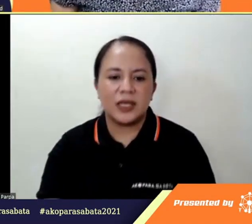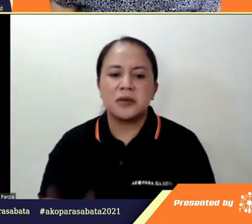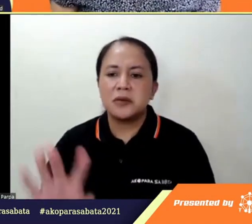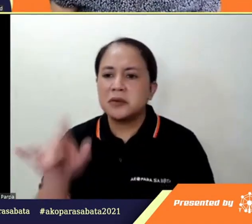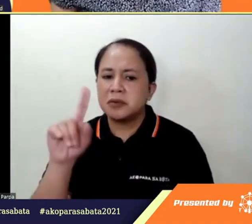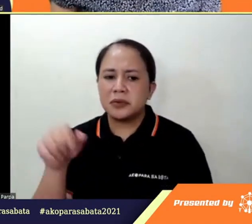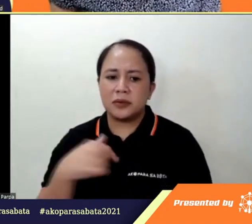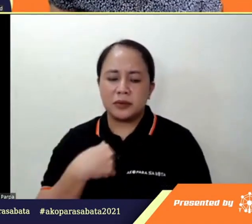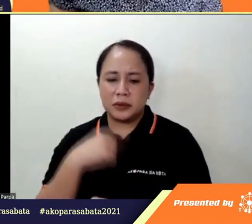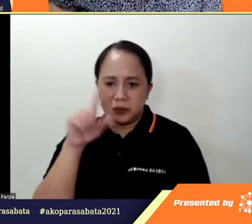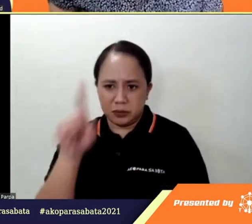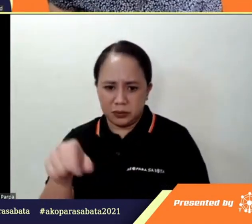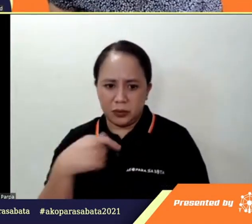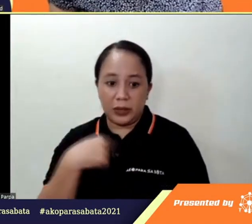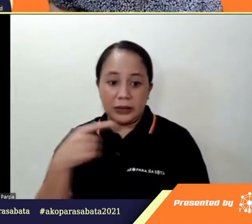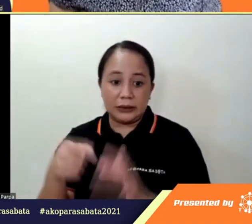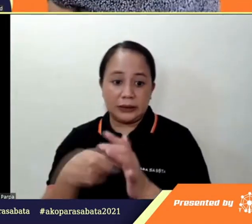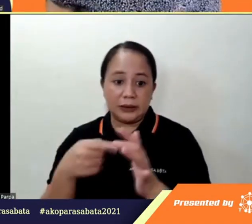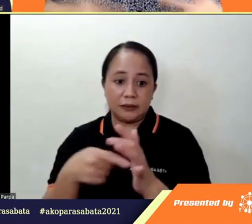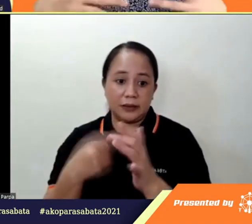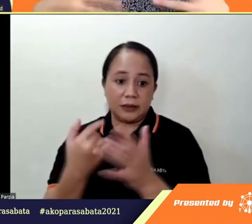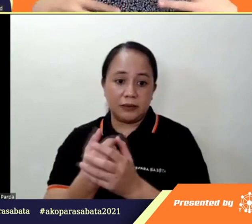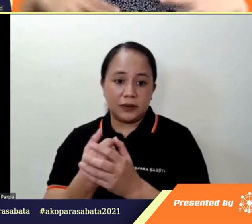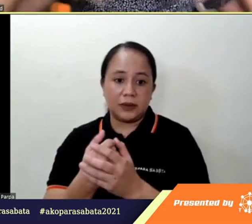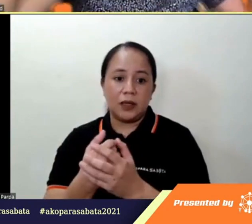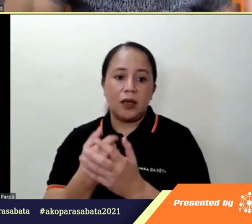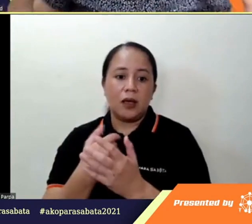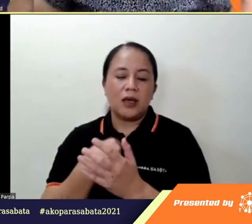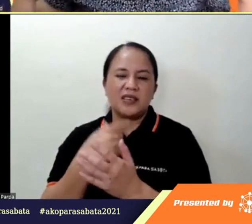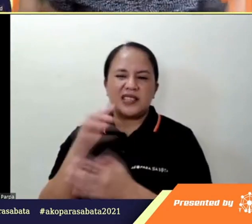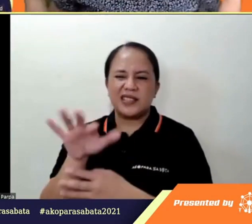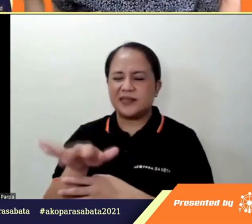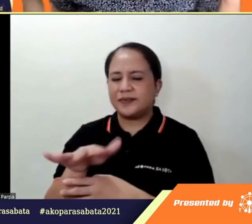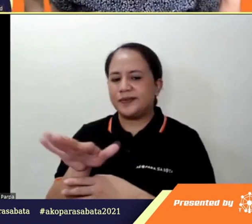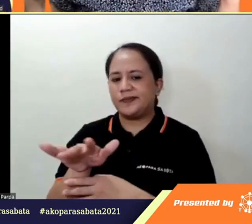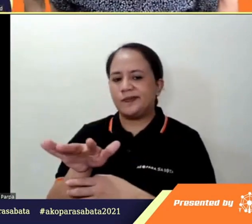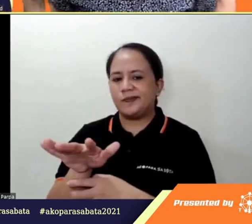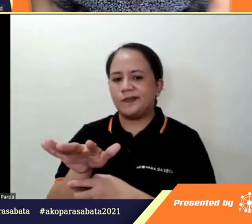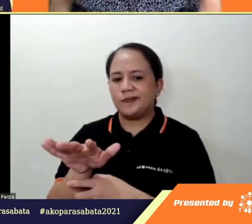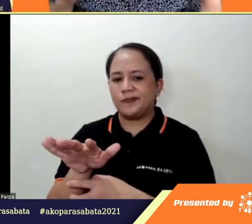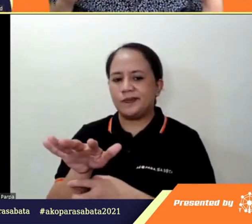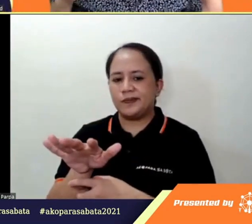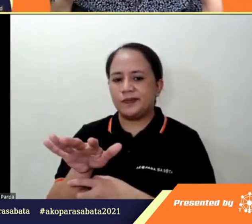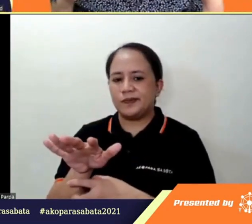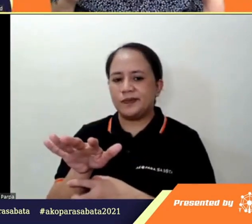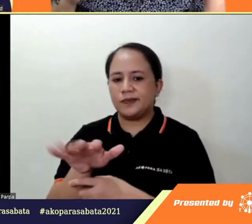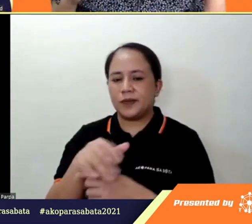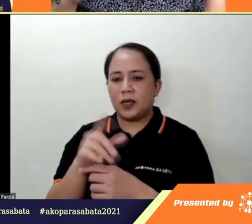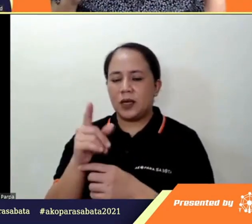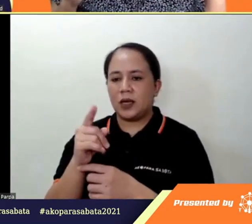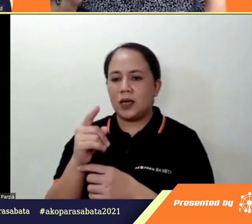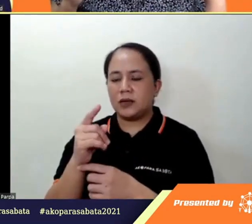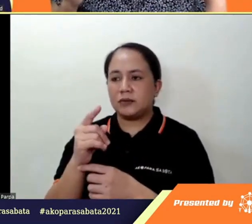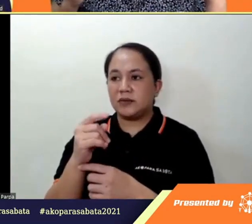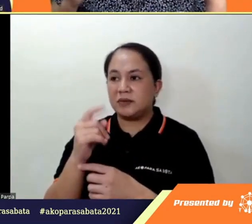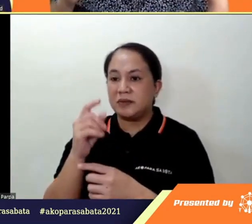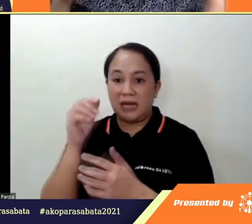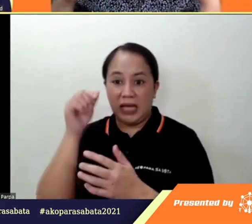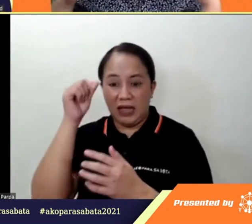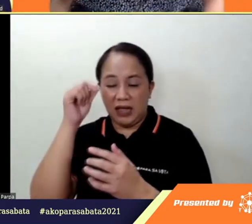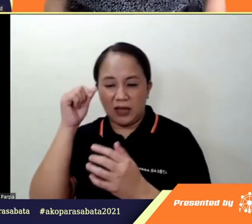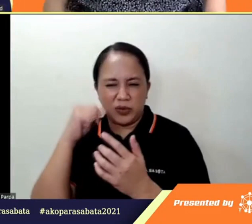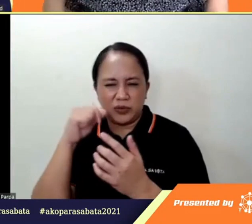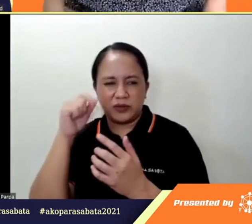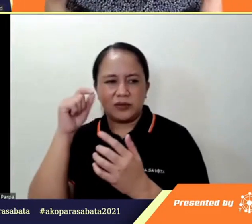Doc Bernie, minsan din kasi lalo na yung mga medyo may edad na tapos hindi naman kumbaga